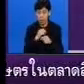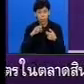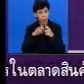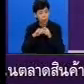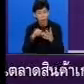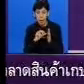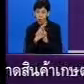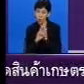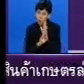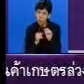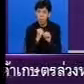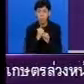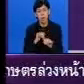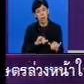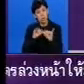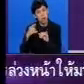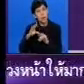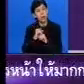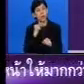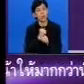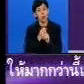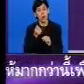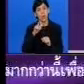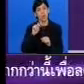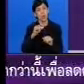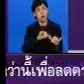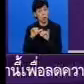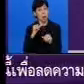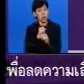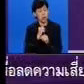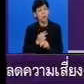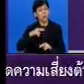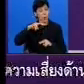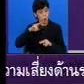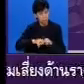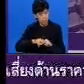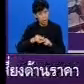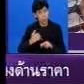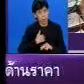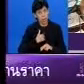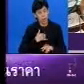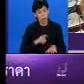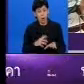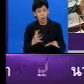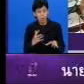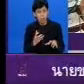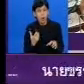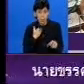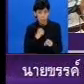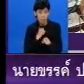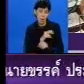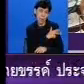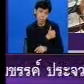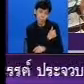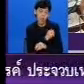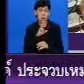ก้ไขกฎระเบียบการโยกย้ายปลัดองค์การบริหารส่วนตำบลเมื่อนั่งลงก็เกิดอาการชักจนมือเขียวเจ้าหน้าที่พยาบาล